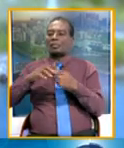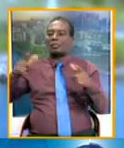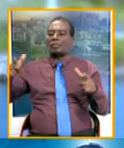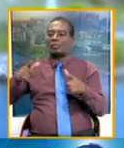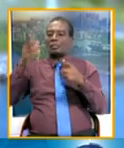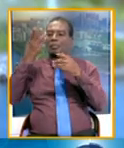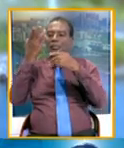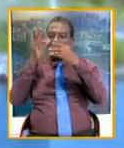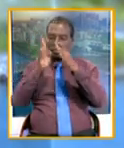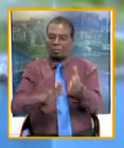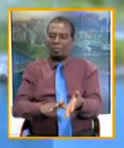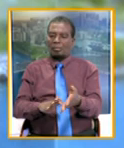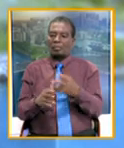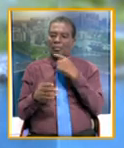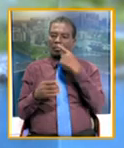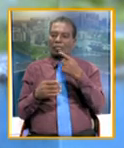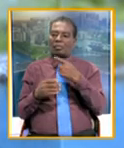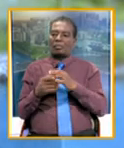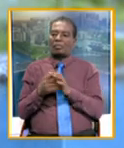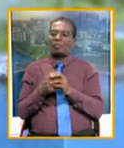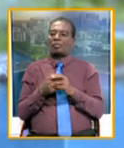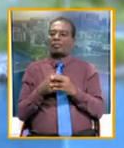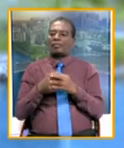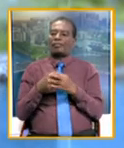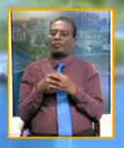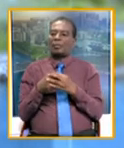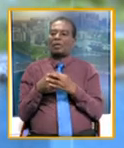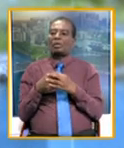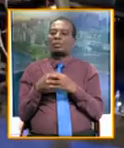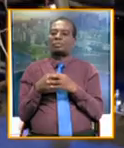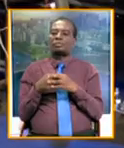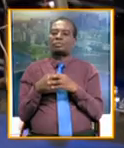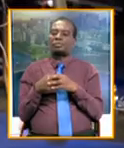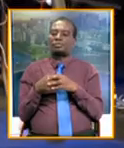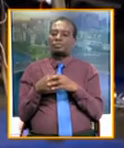disparu. Serge Pacom Didi, Andrea Kakou et Serge Collère.